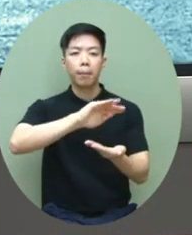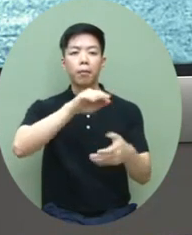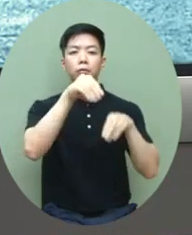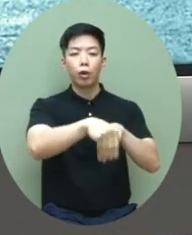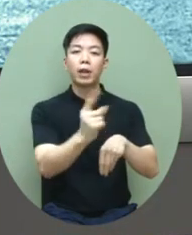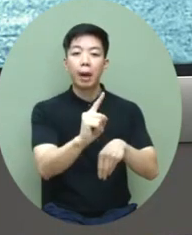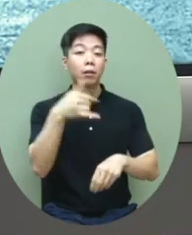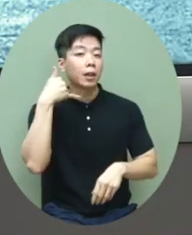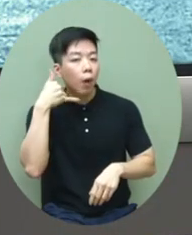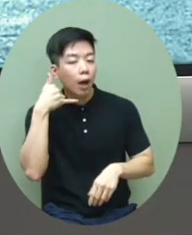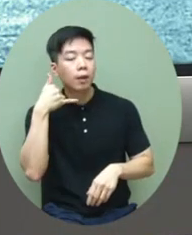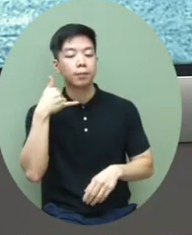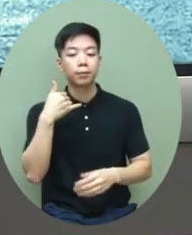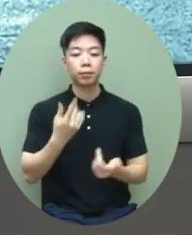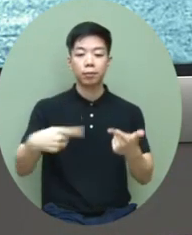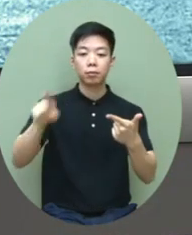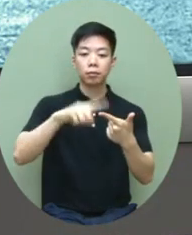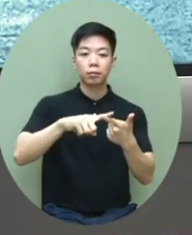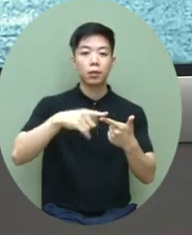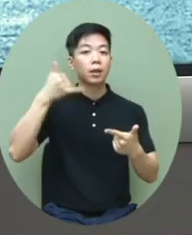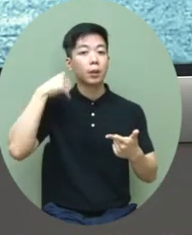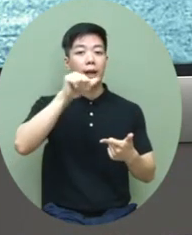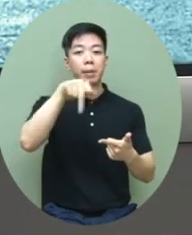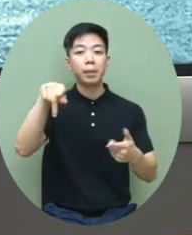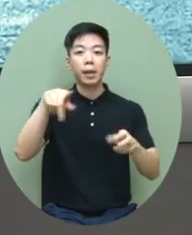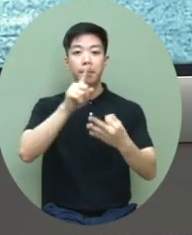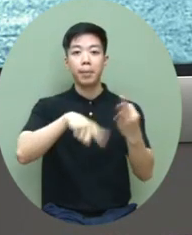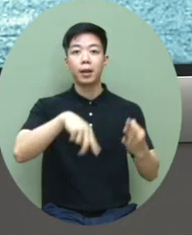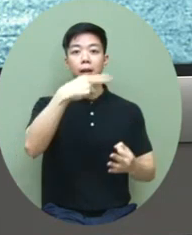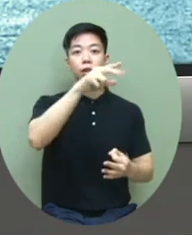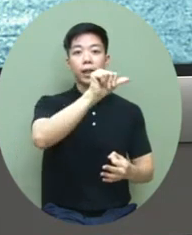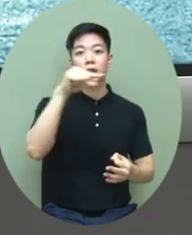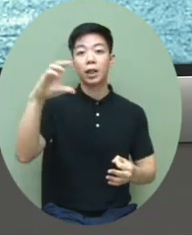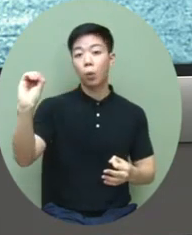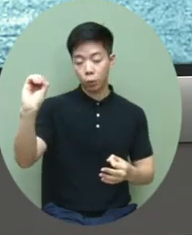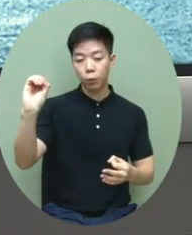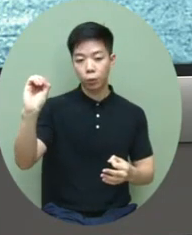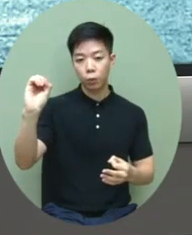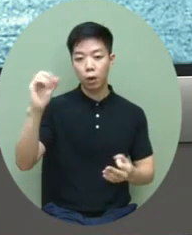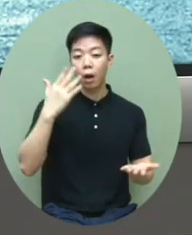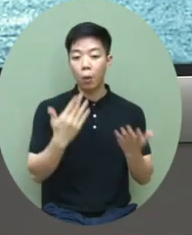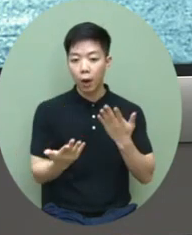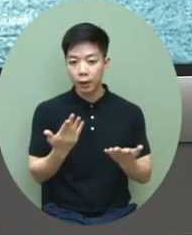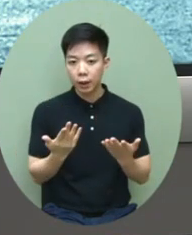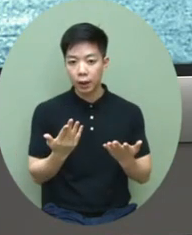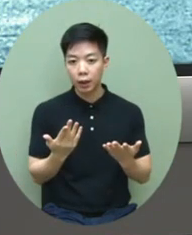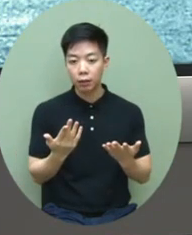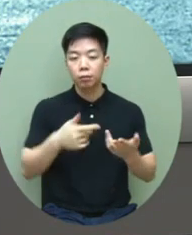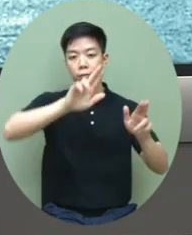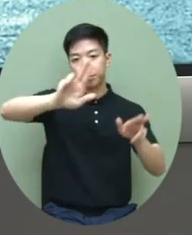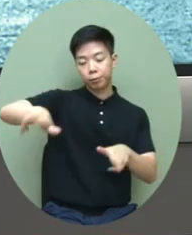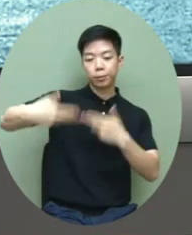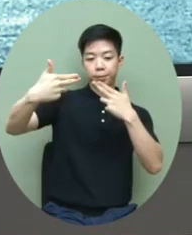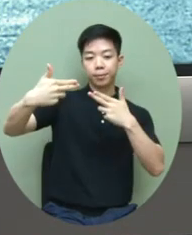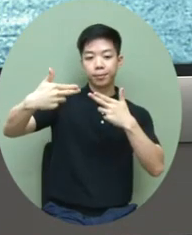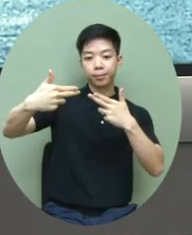我哋醫管局嗰個手機應用程式 HRAGO 啦。咁亦都可以選擇咧係搖佢醫療嘅，用呢、這、一